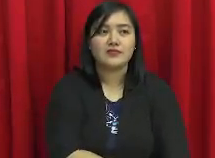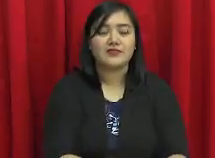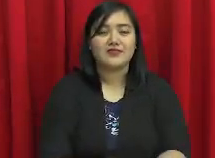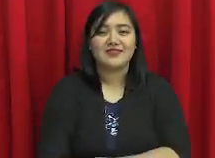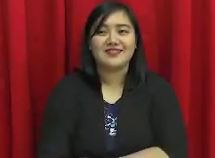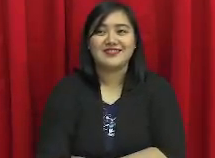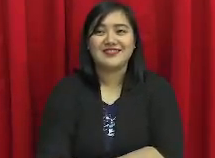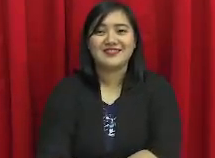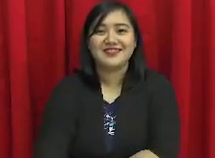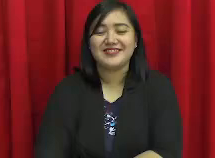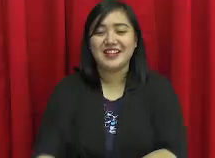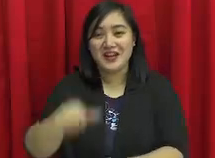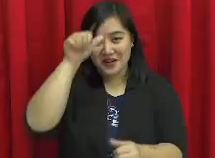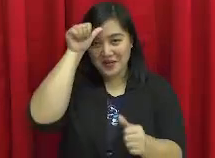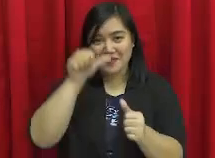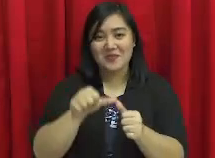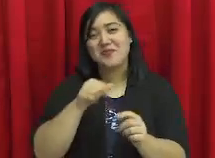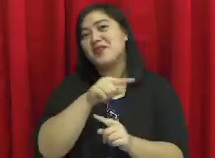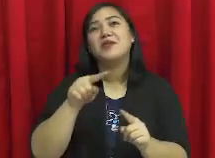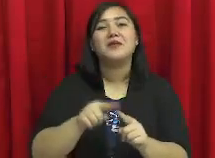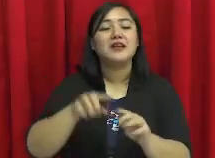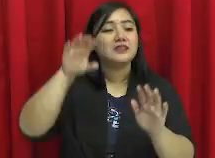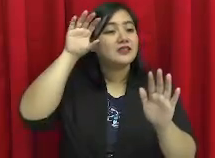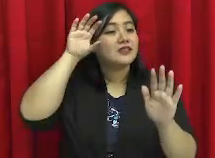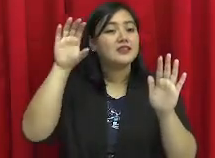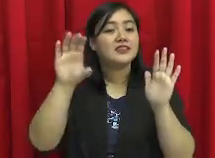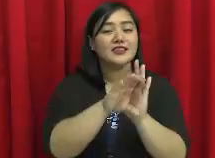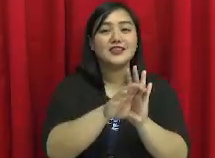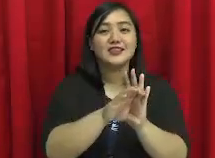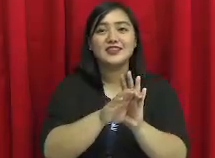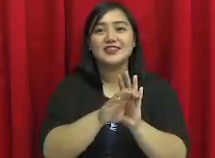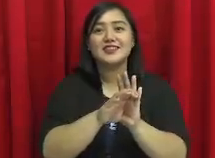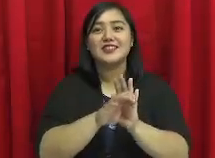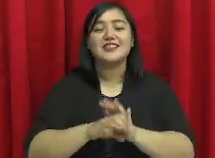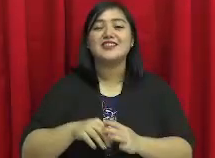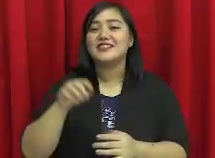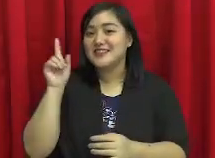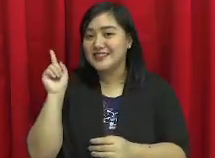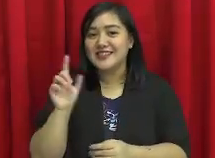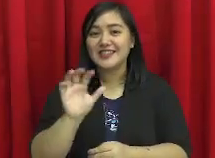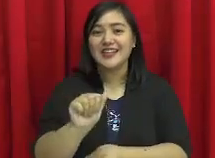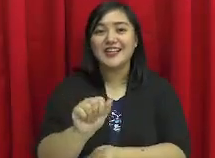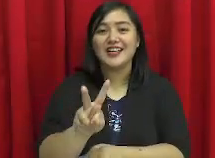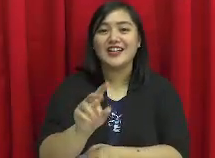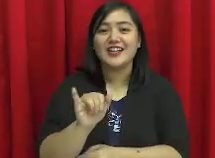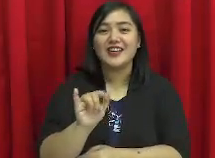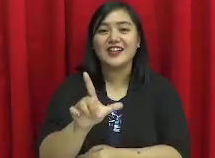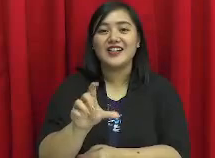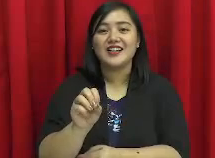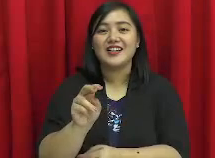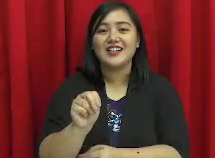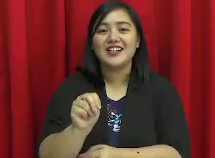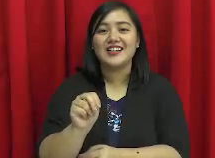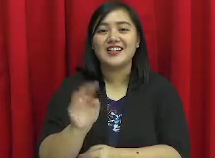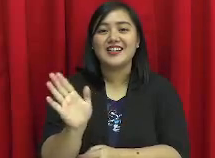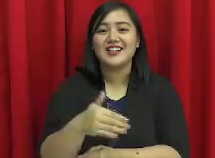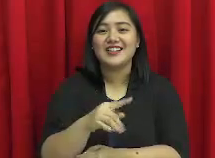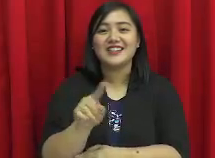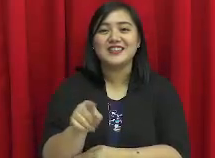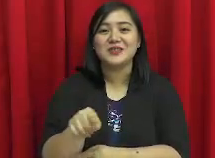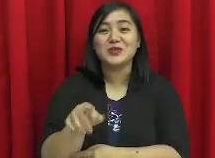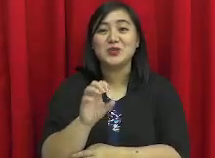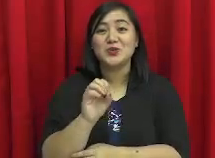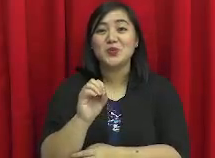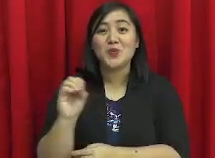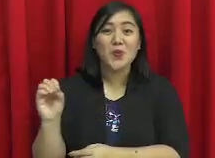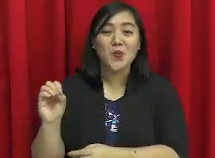eh. Kung hindi sinakal ni Adan yun eh, kahawa ko talaga yung ulo eh. Sabi ko, ako sa ulo. Para magkano-ulo ko